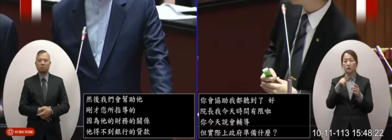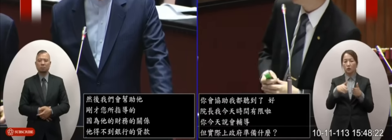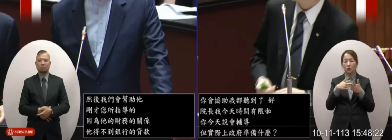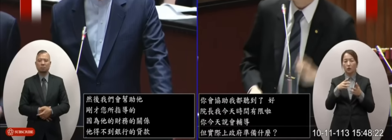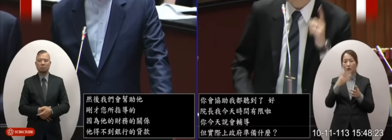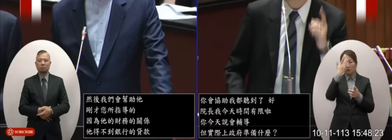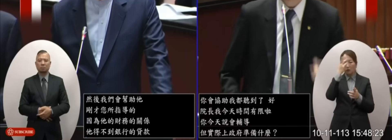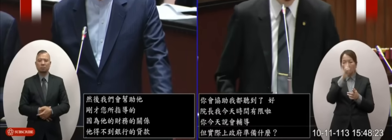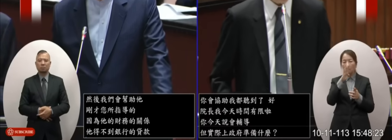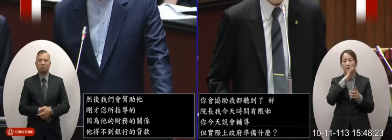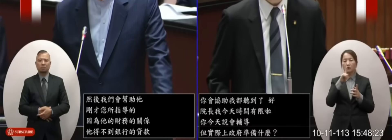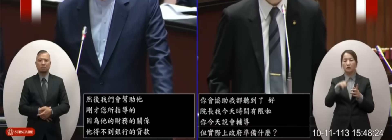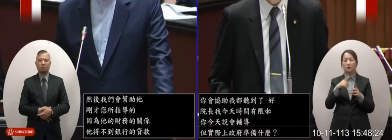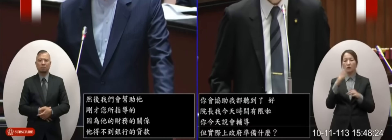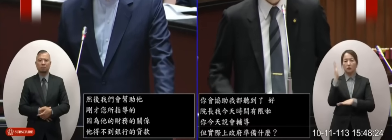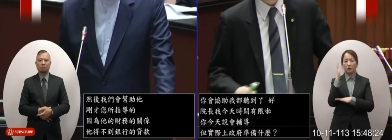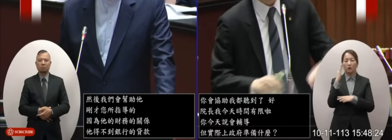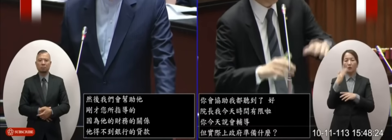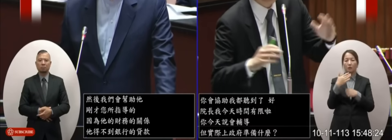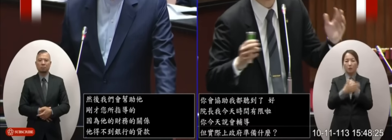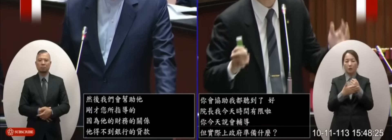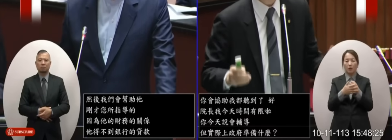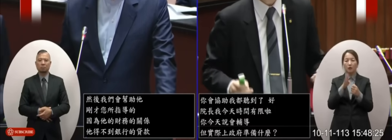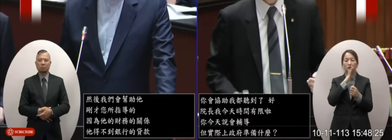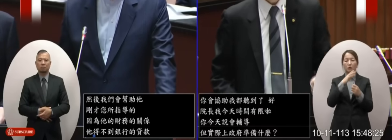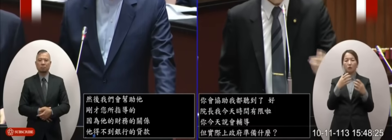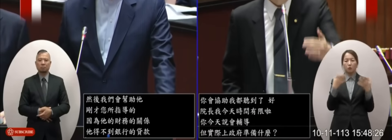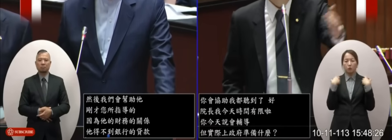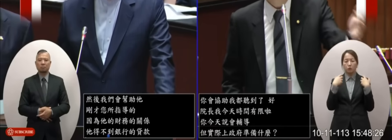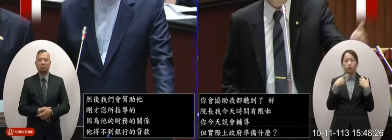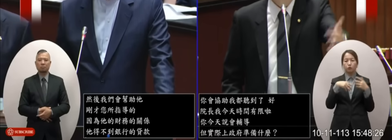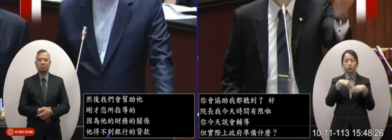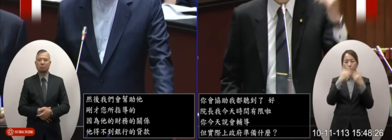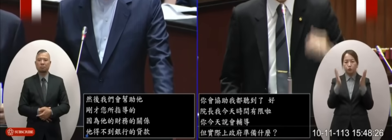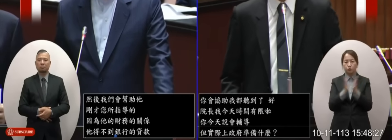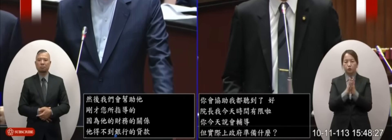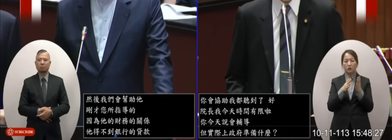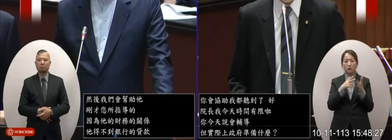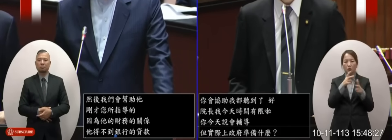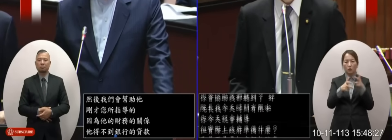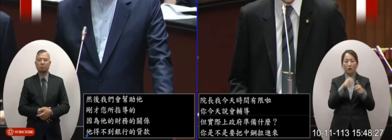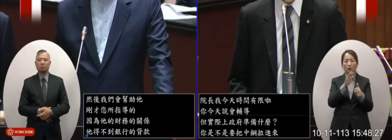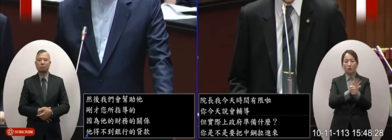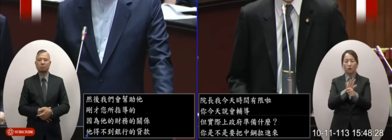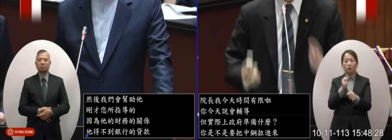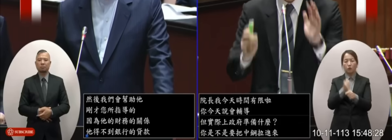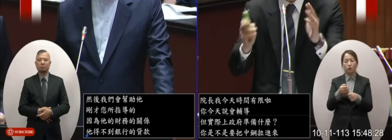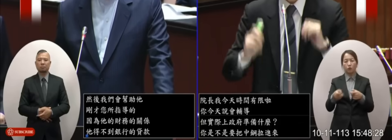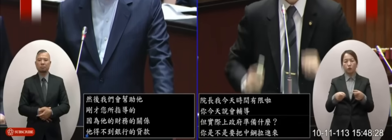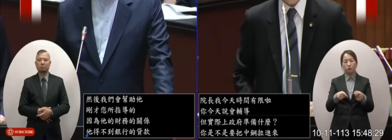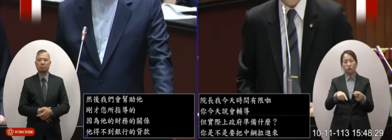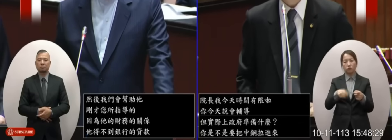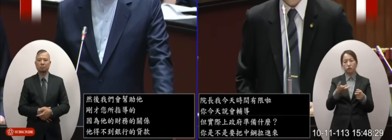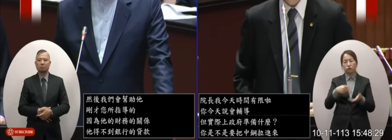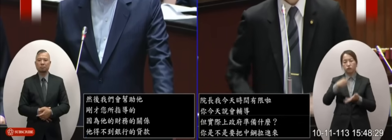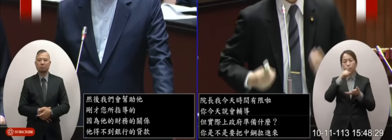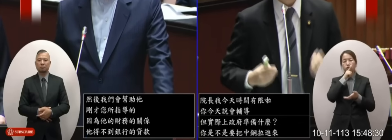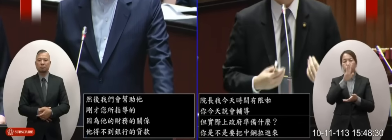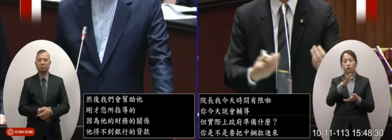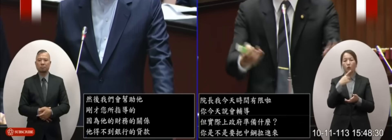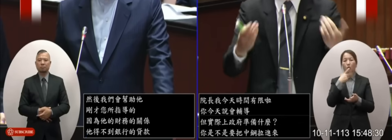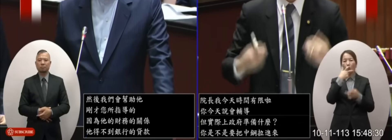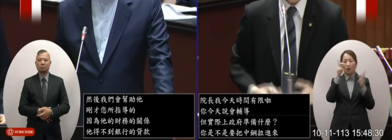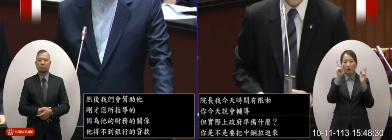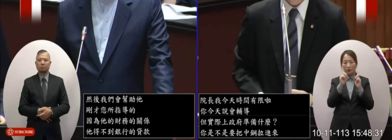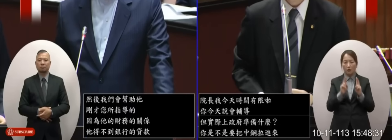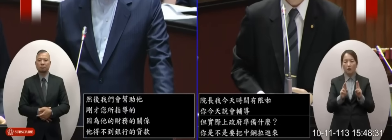一期的最大问题叫关谷保收啊！你所有的事情都围绕着这些厂商在做，为什么？因为其实你们刚刚也都提了，我绿